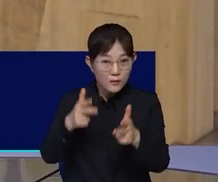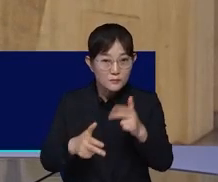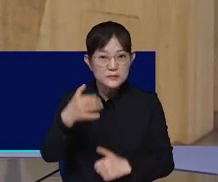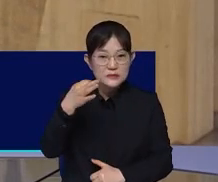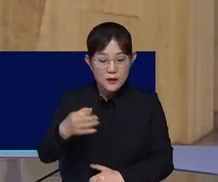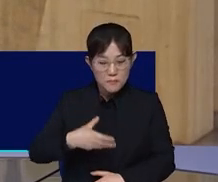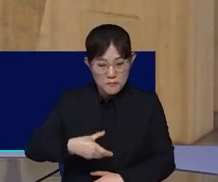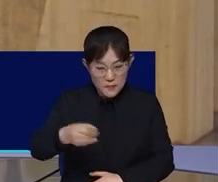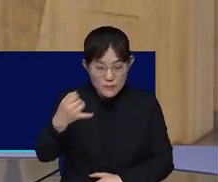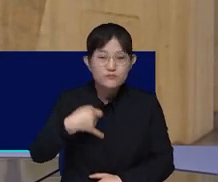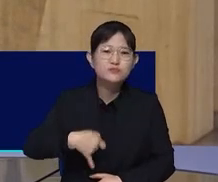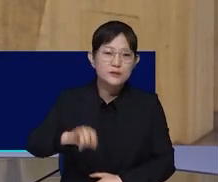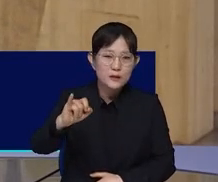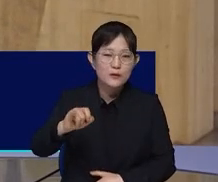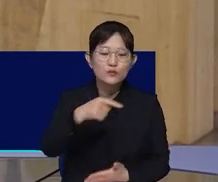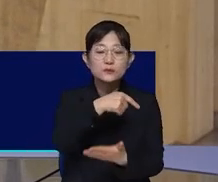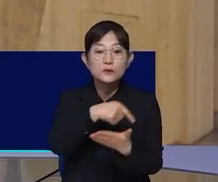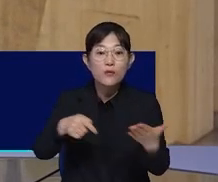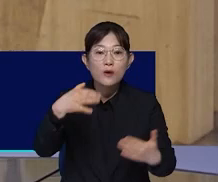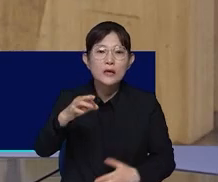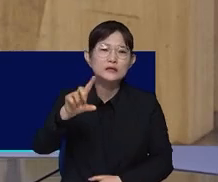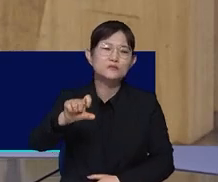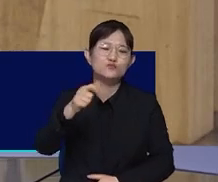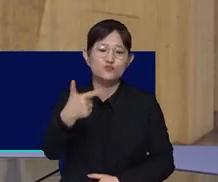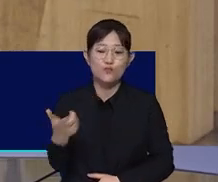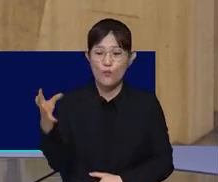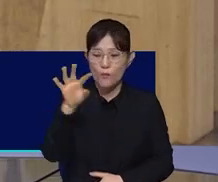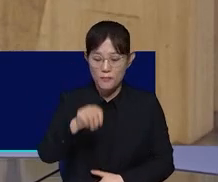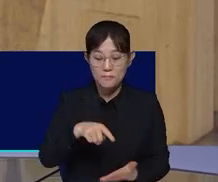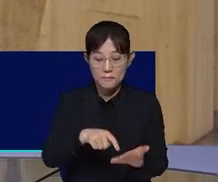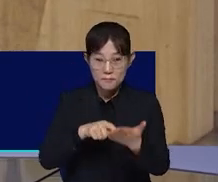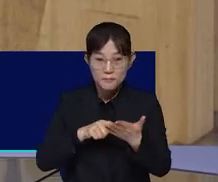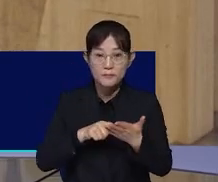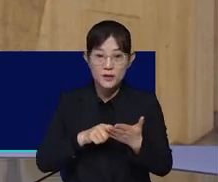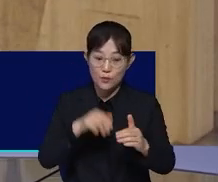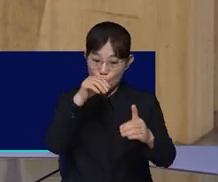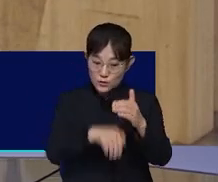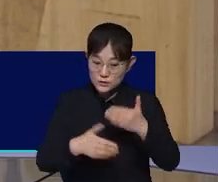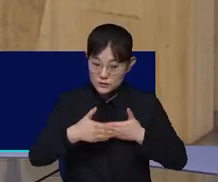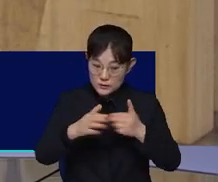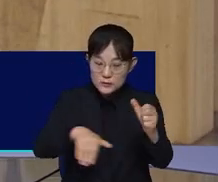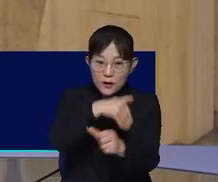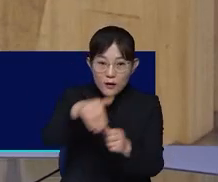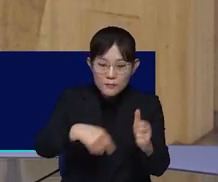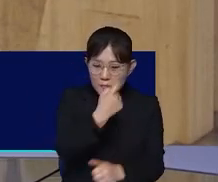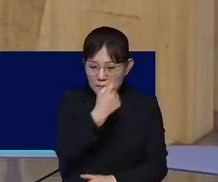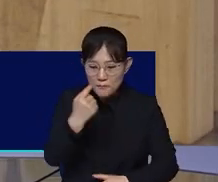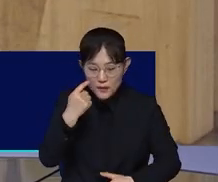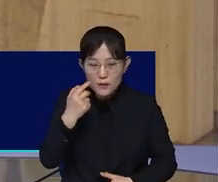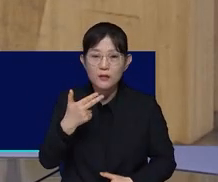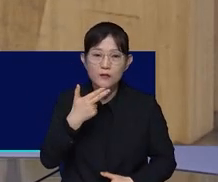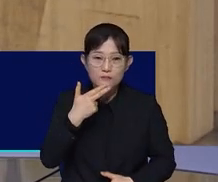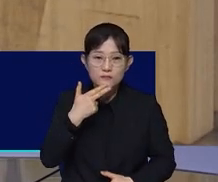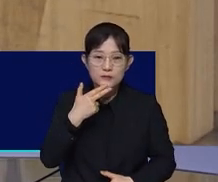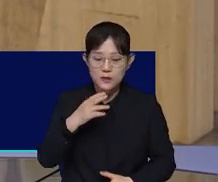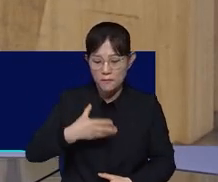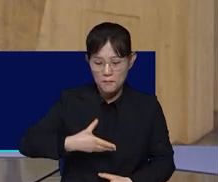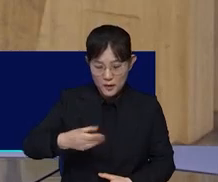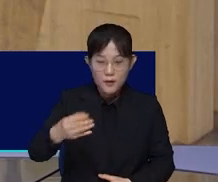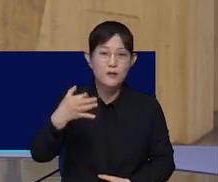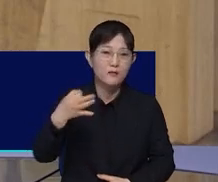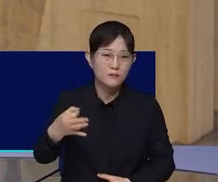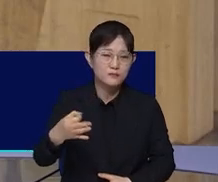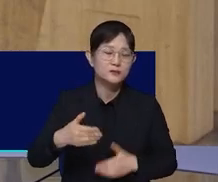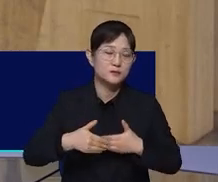진행했다가 16억 원의 손해를 보게 된 사실이 드러났습니다. 공사 진행 상황을 제대로 확인하지 않고 대출금을 지급해